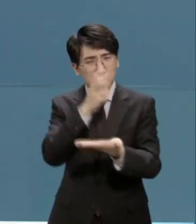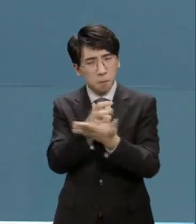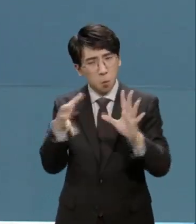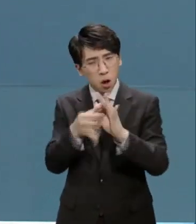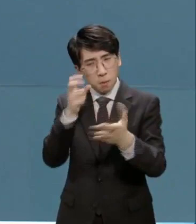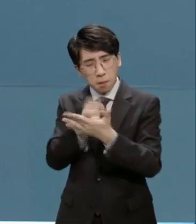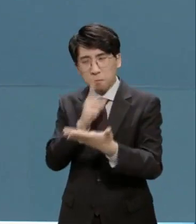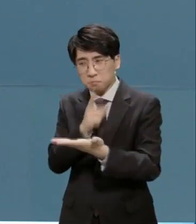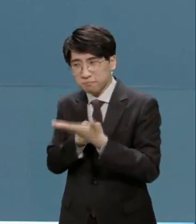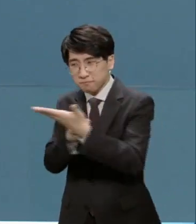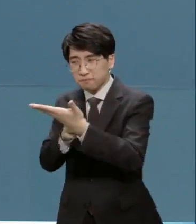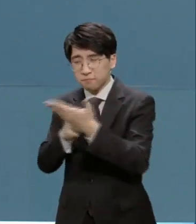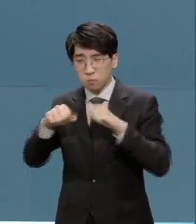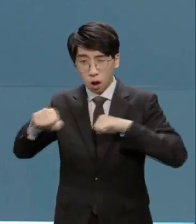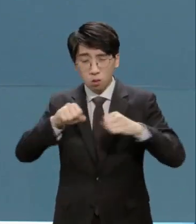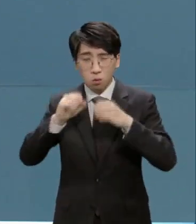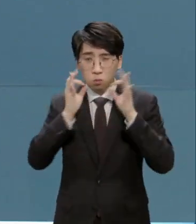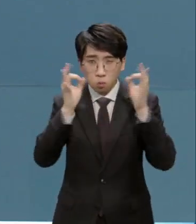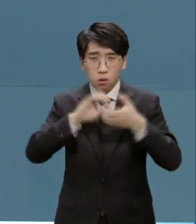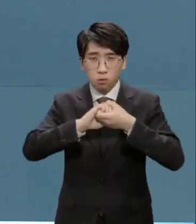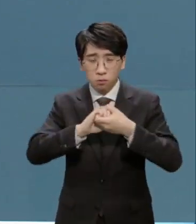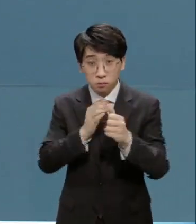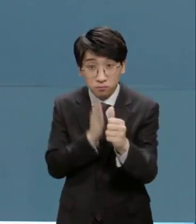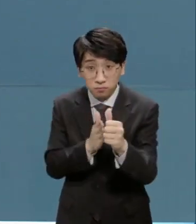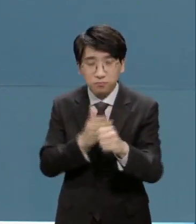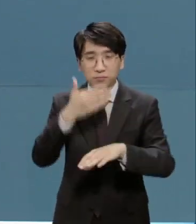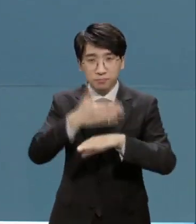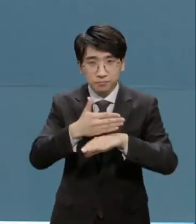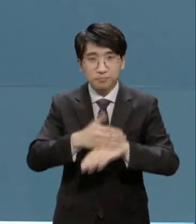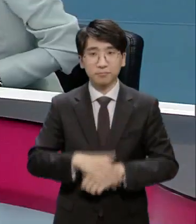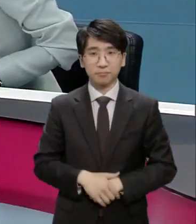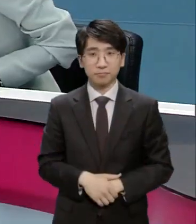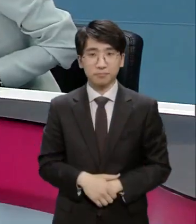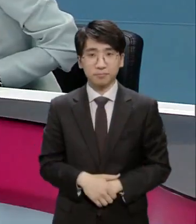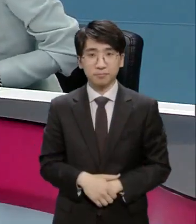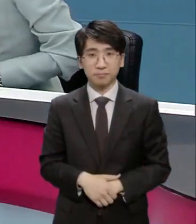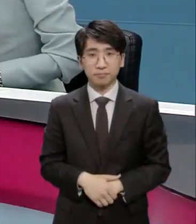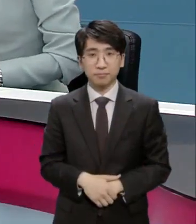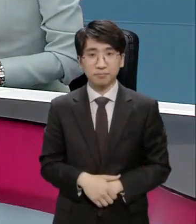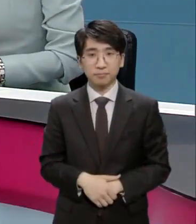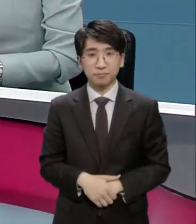마련에 또 앞장설 수 있을 거라고 믿겠습니다. 네, 오늘 출연해 주셔서 감사합니다. 네, 감사합니다.